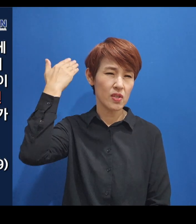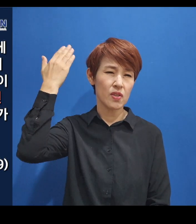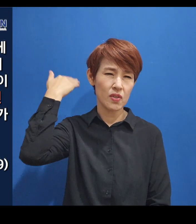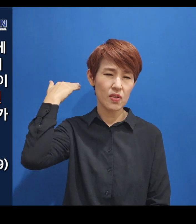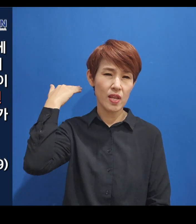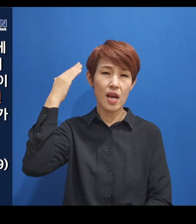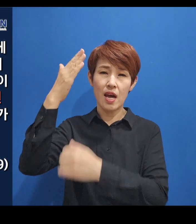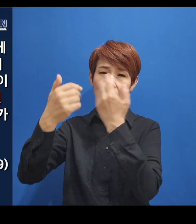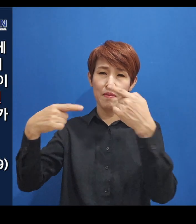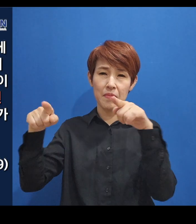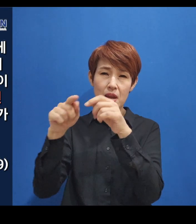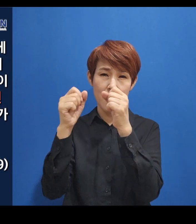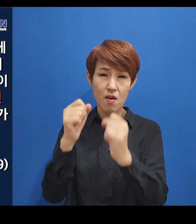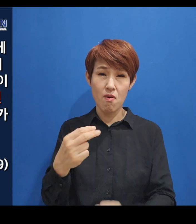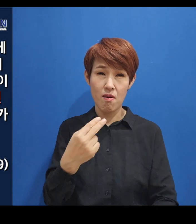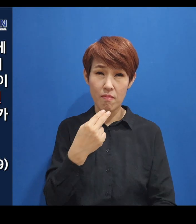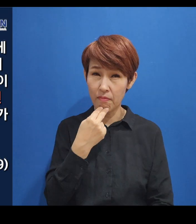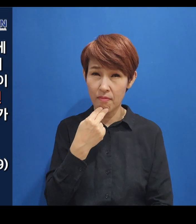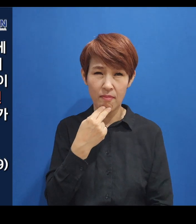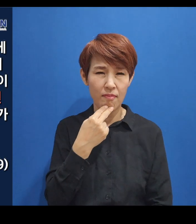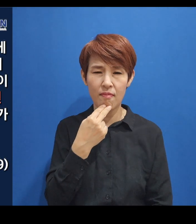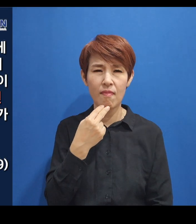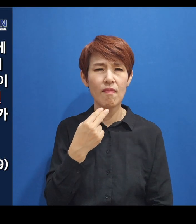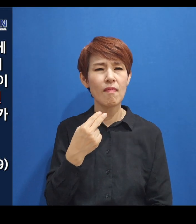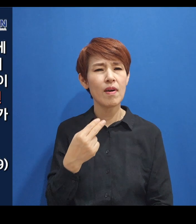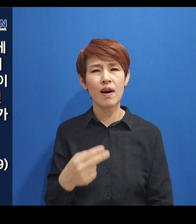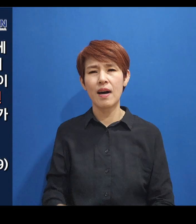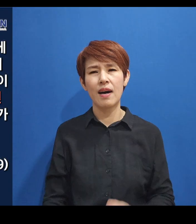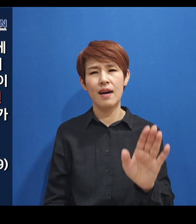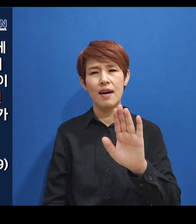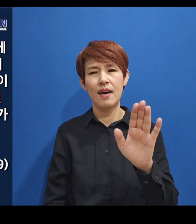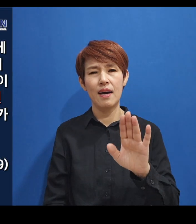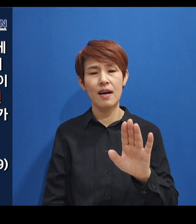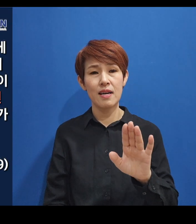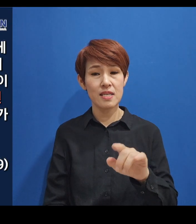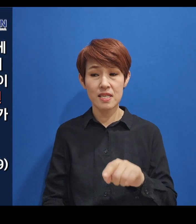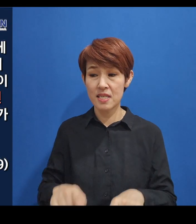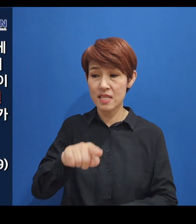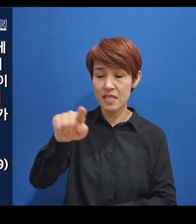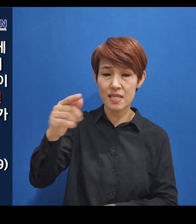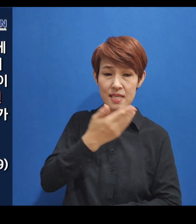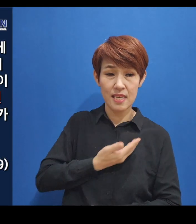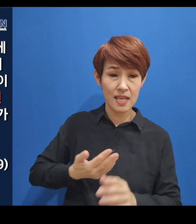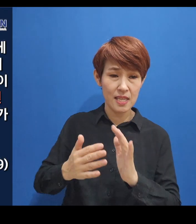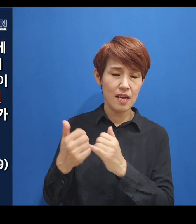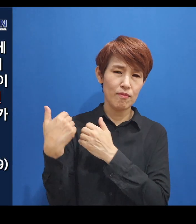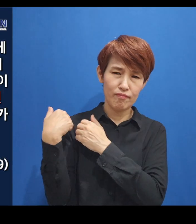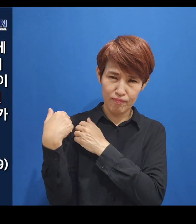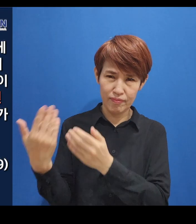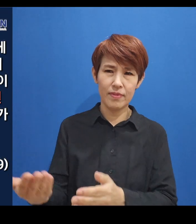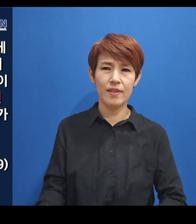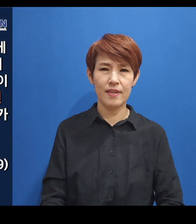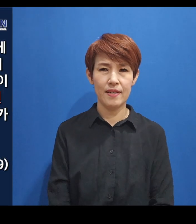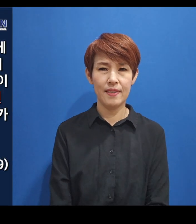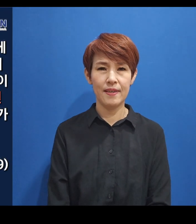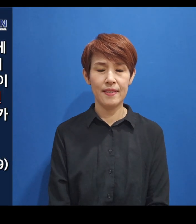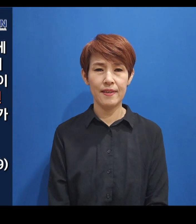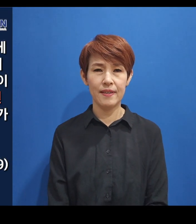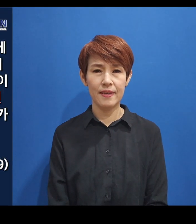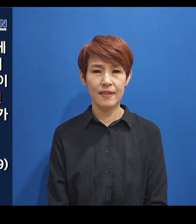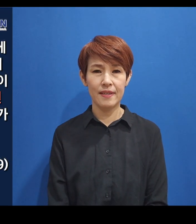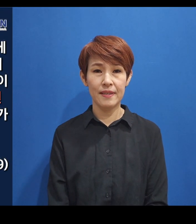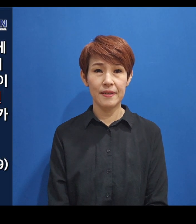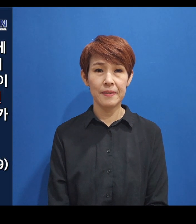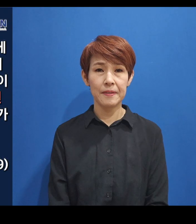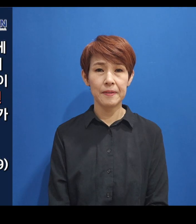후에도 그랬고 그러니까 지금도 그럴 거다. 내가 너희에게 말하노니 이 사람들을 상관하지 말고 버려둬라. 인기